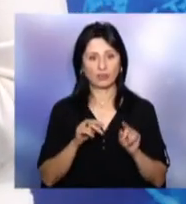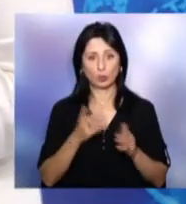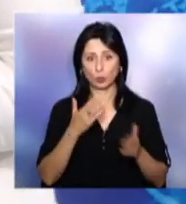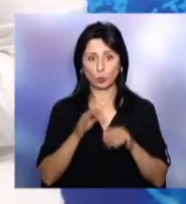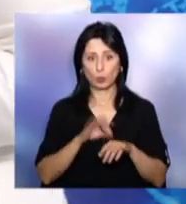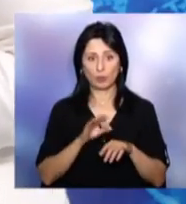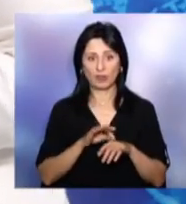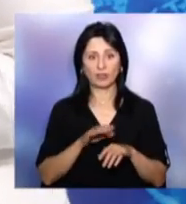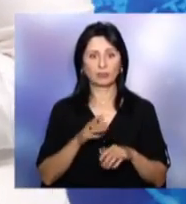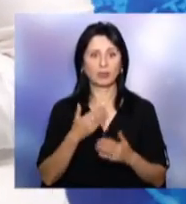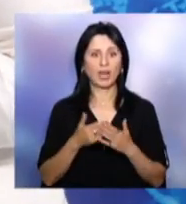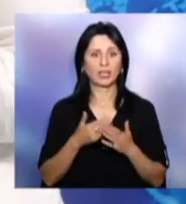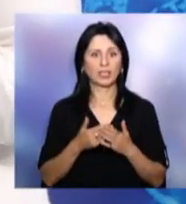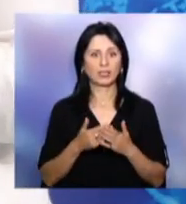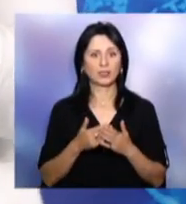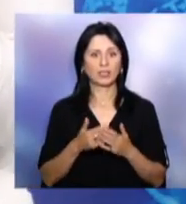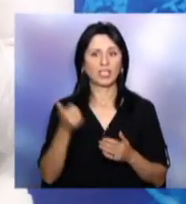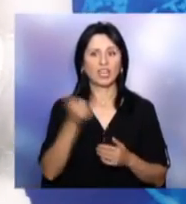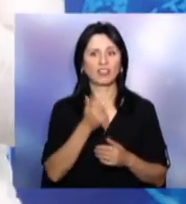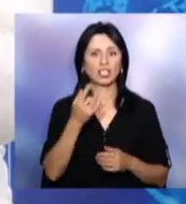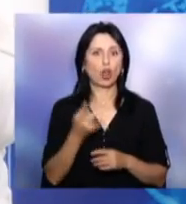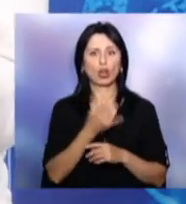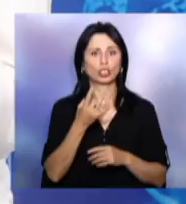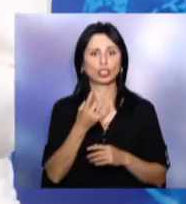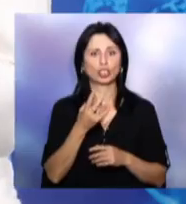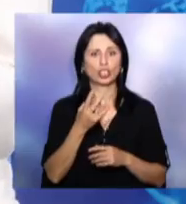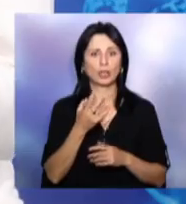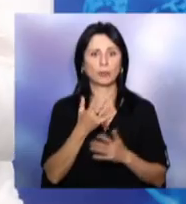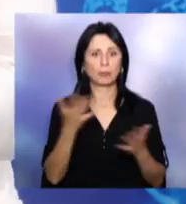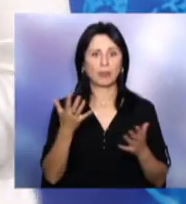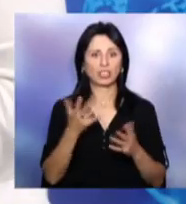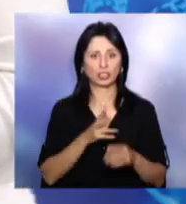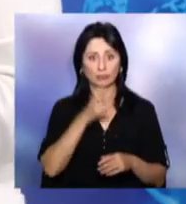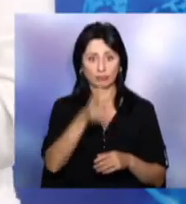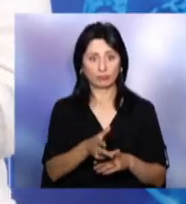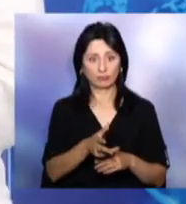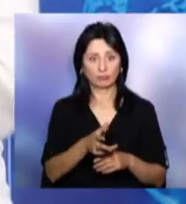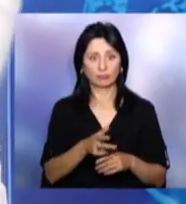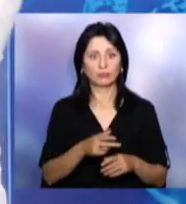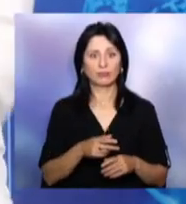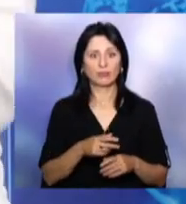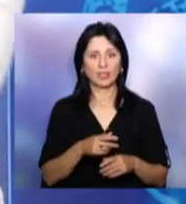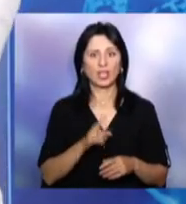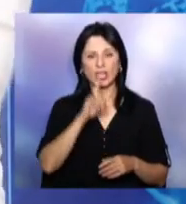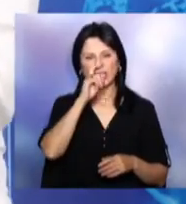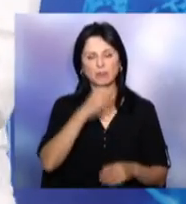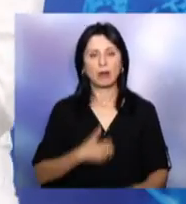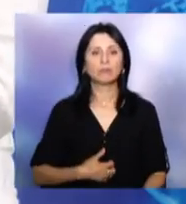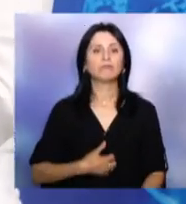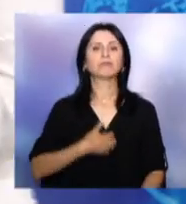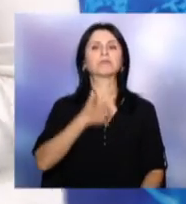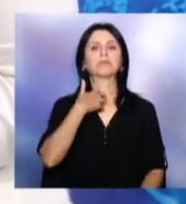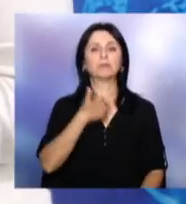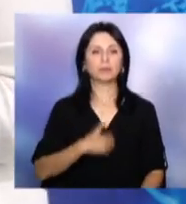თუ პაციენტს ემართება კვირაში ორჯერ მეტჯერ რეფლუქსი და ეს არის გულძმარვის ძალიან